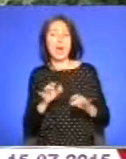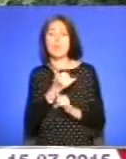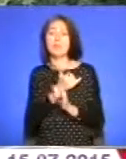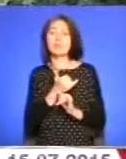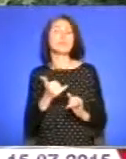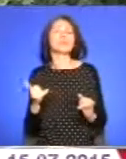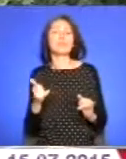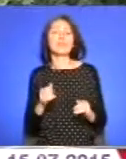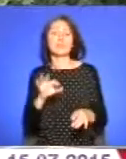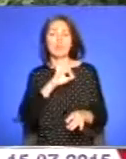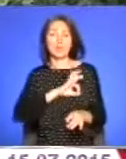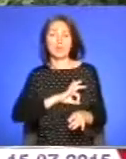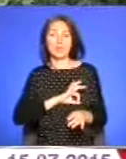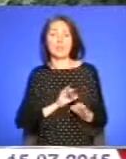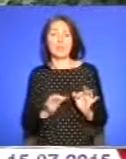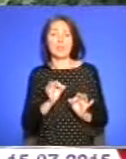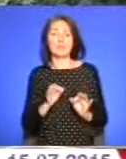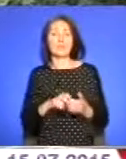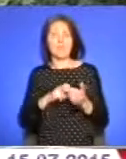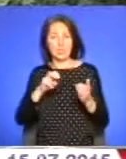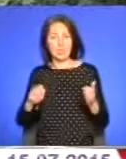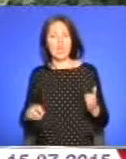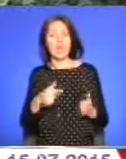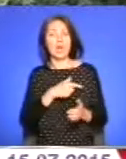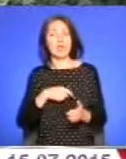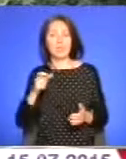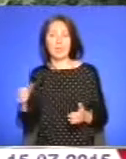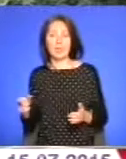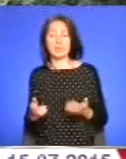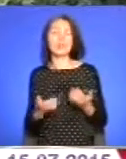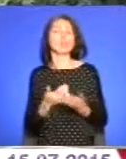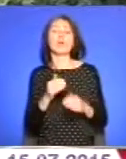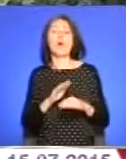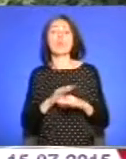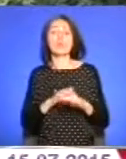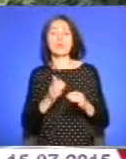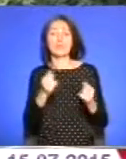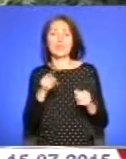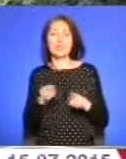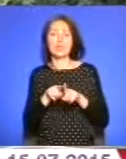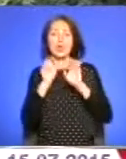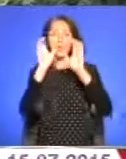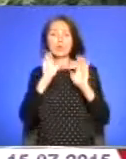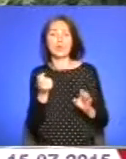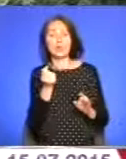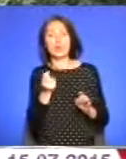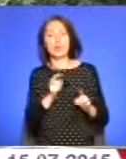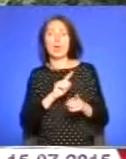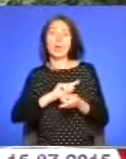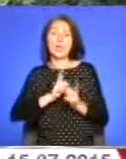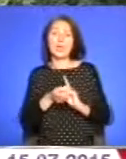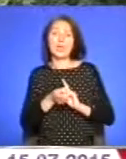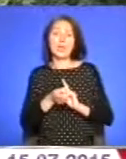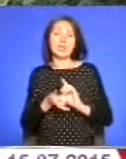неможливість застосування нормальної норми по відкликанню депутата. І, ну, тобто, фактично взяли той самий закон, трошки переставили його з ніг на голову,